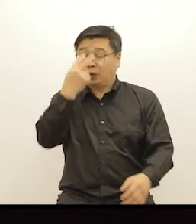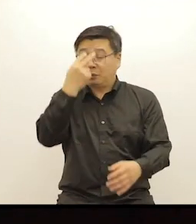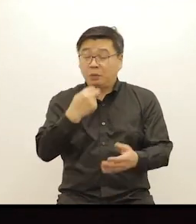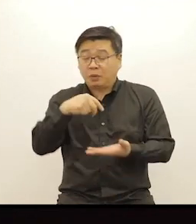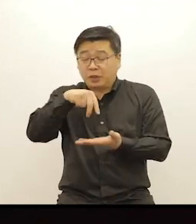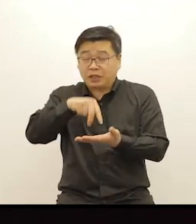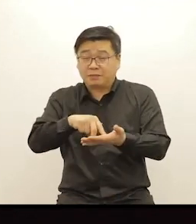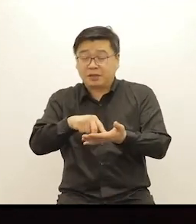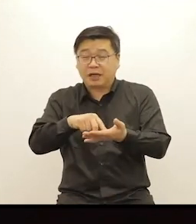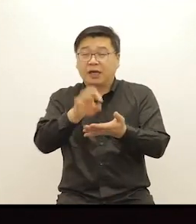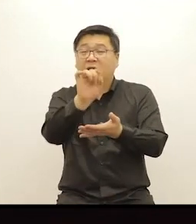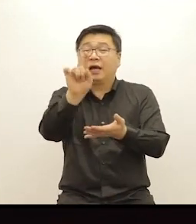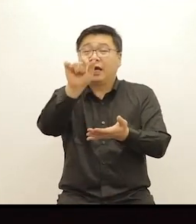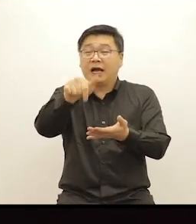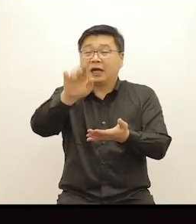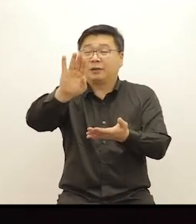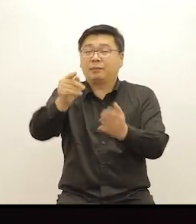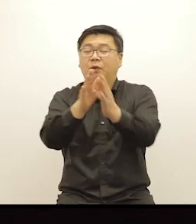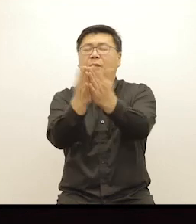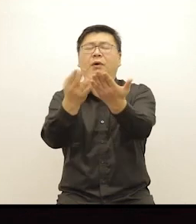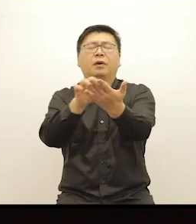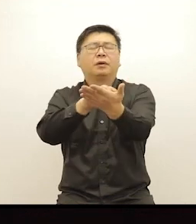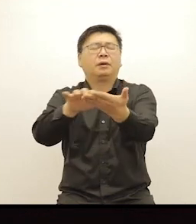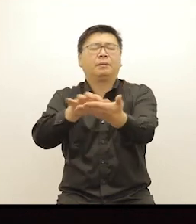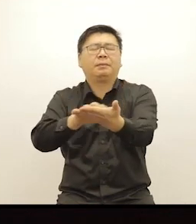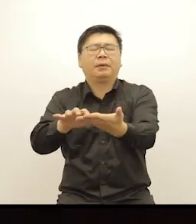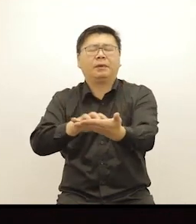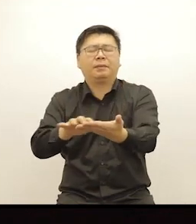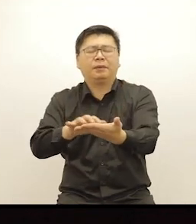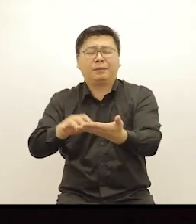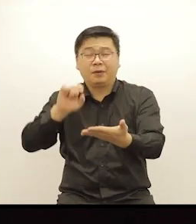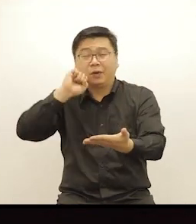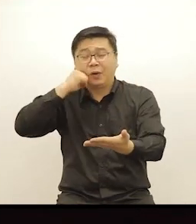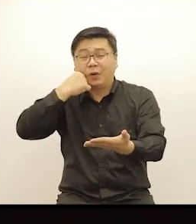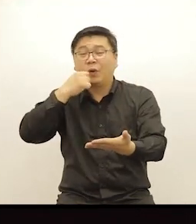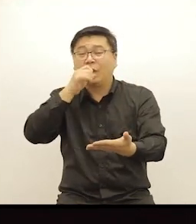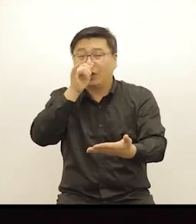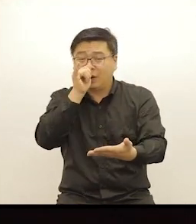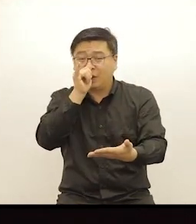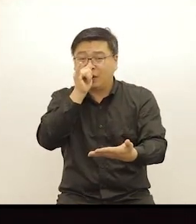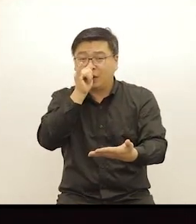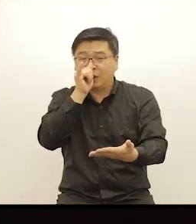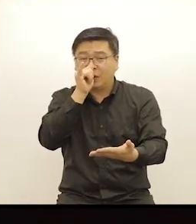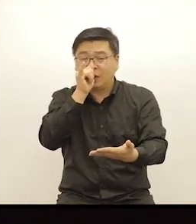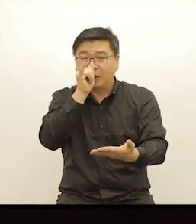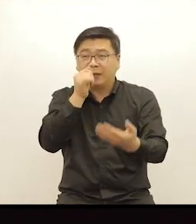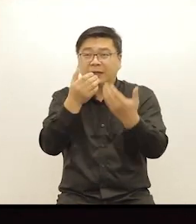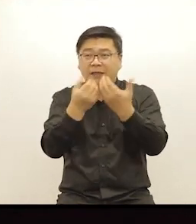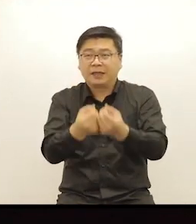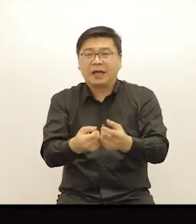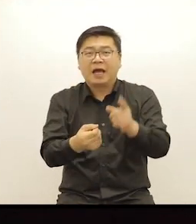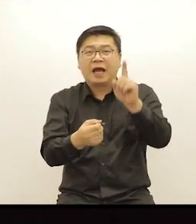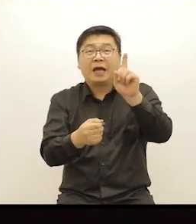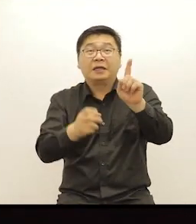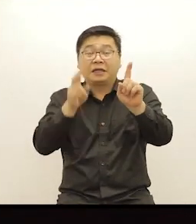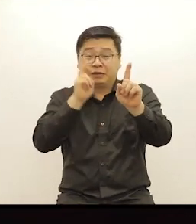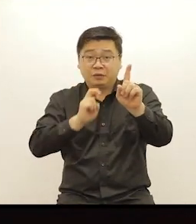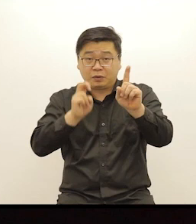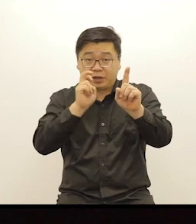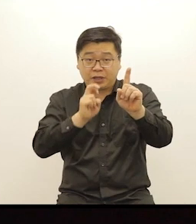되게 개인적으로 힘들어서 네. 그 어떤 하나의 곡을